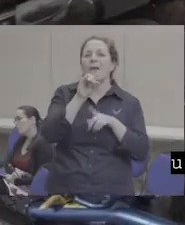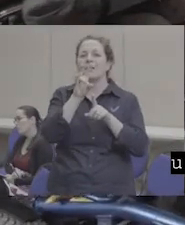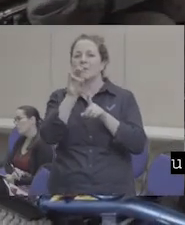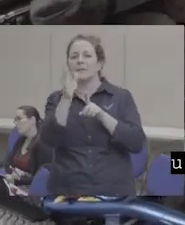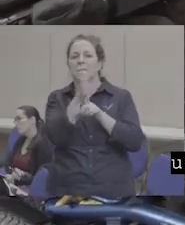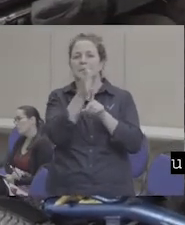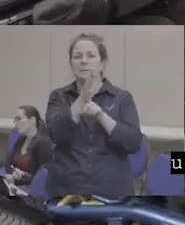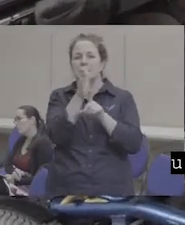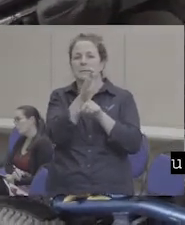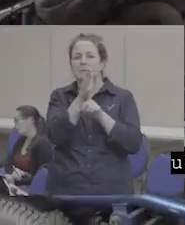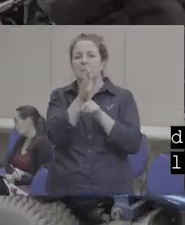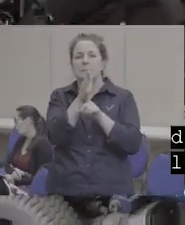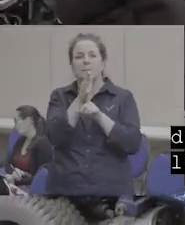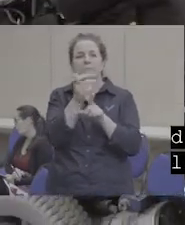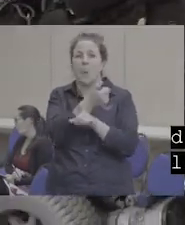termes